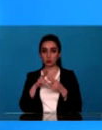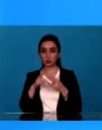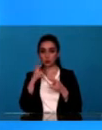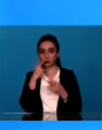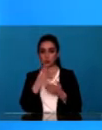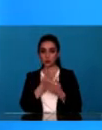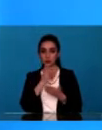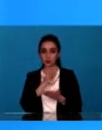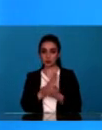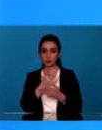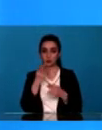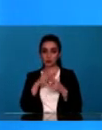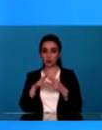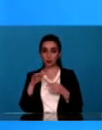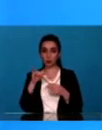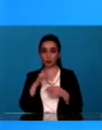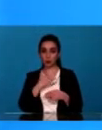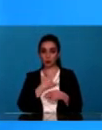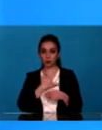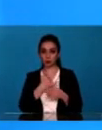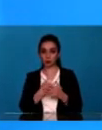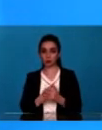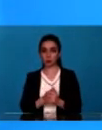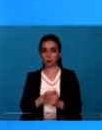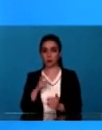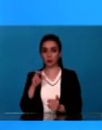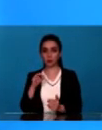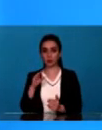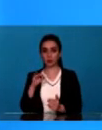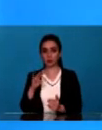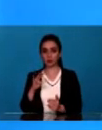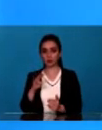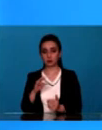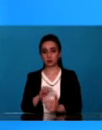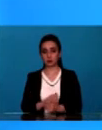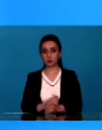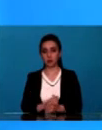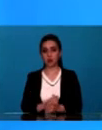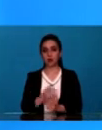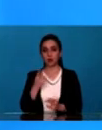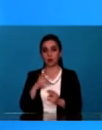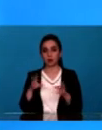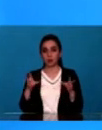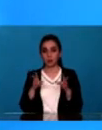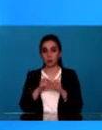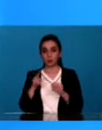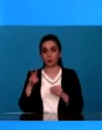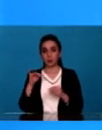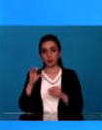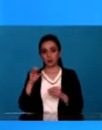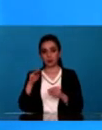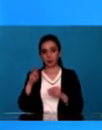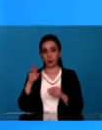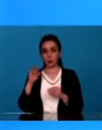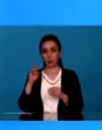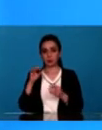вами располагаем, это у нас button. Значит, в компоненте ListBox мы